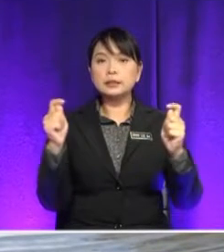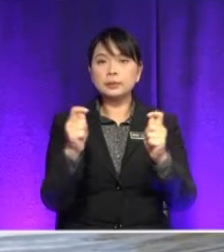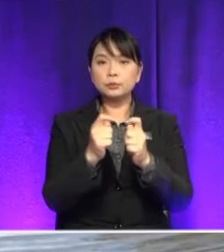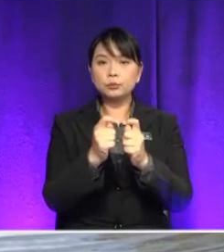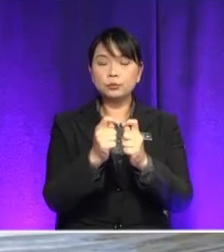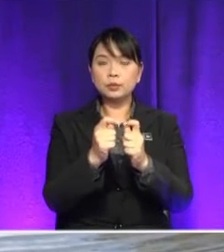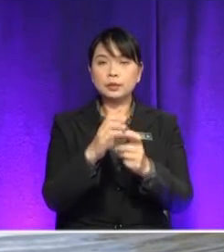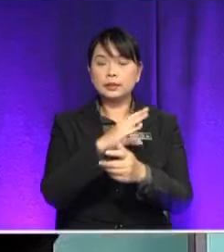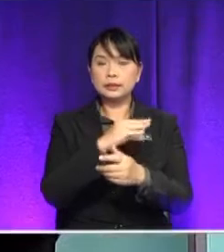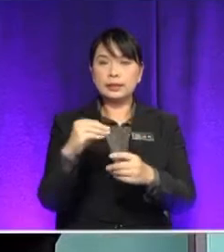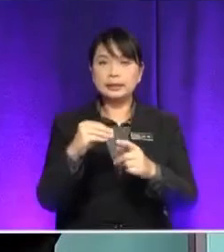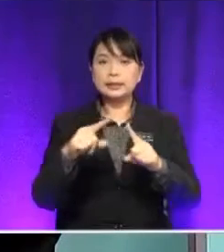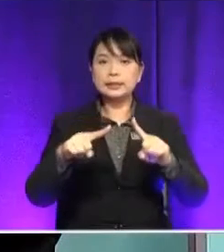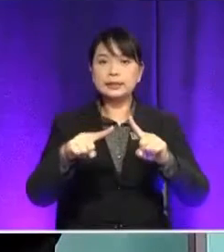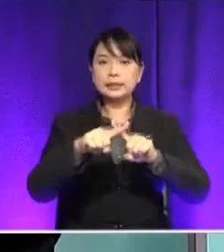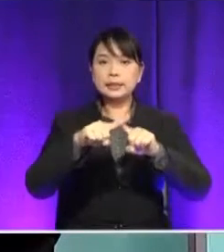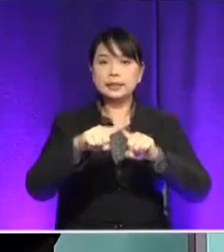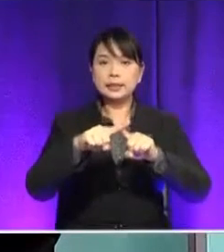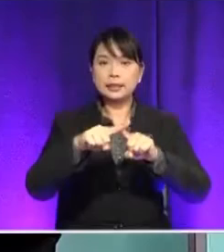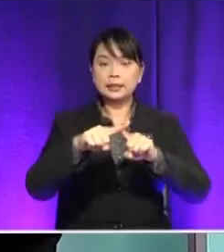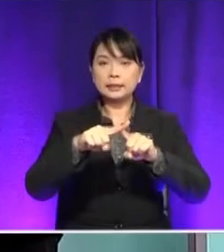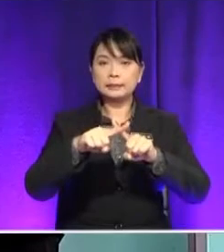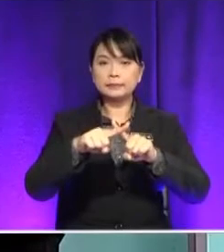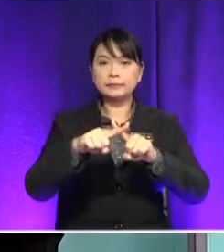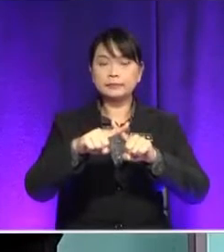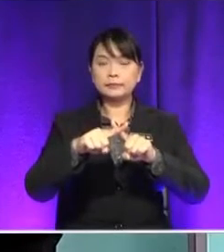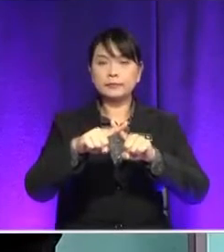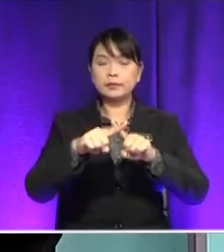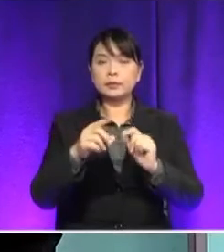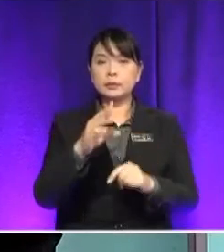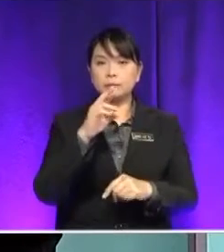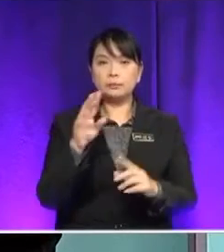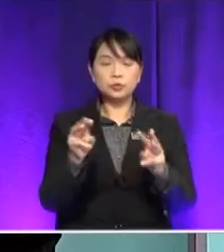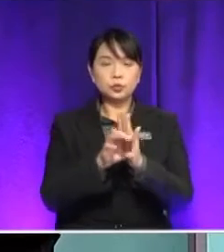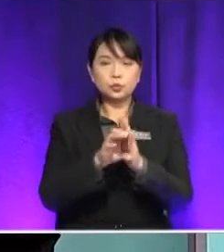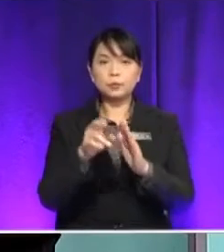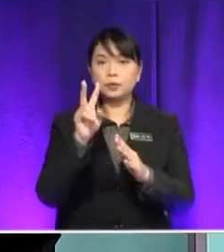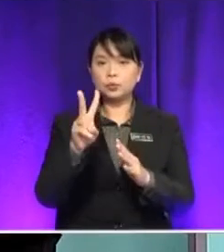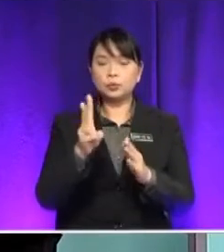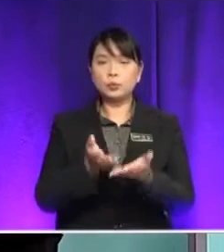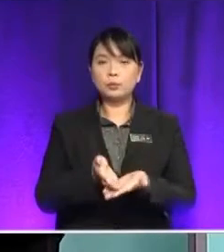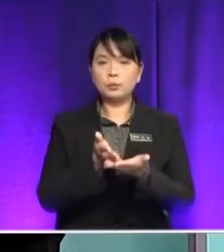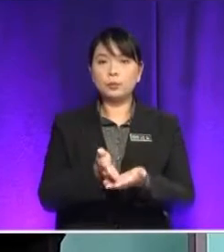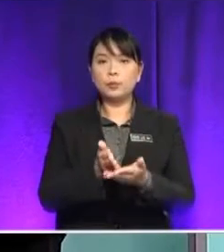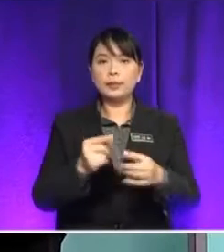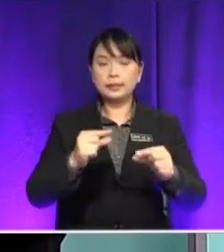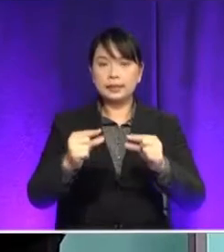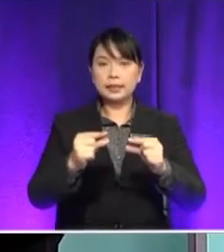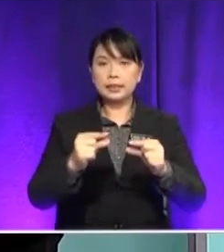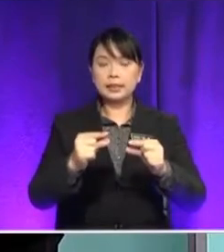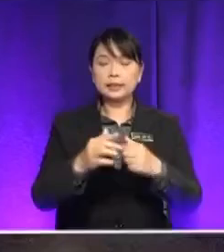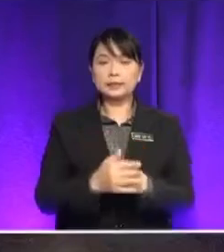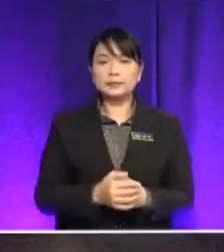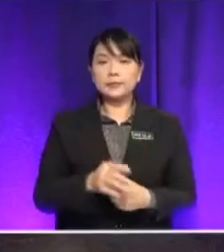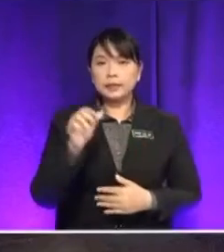betina D2 gelombang a contohnya Aduh about Oke A2 bergerak dan gelombang yang dihasilkan mbote dan juga body